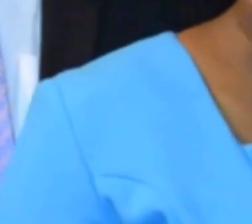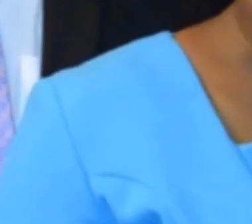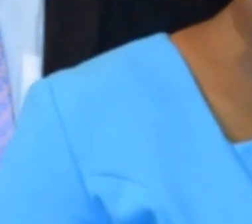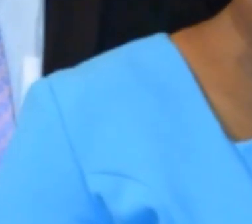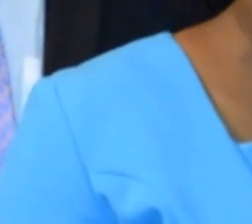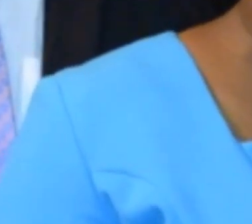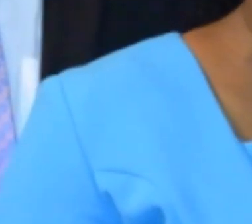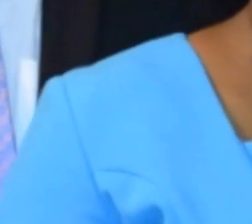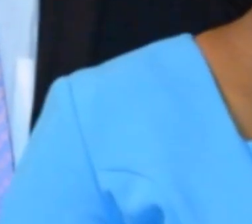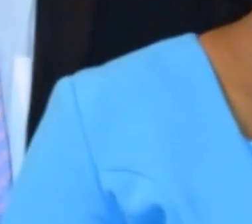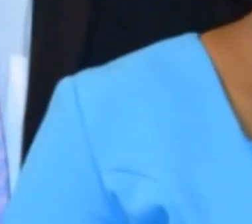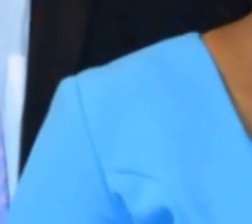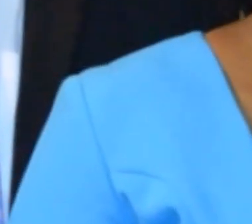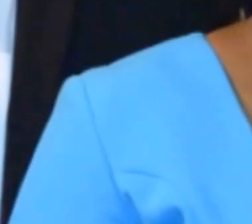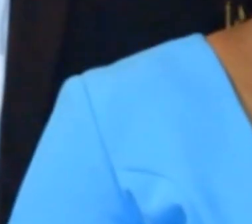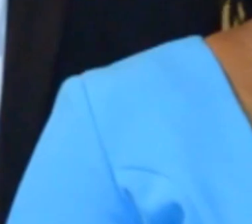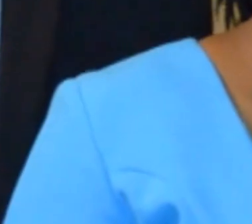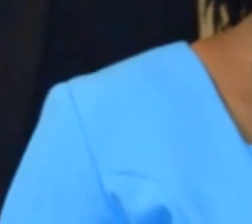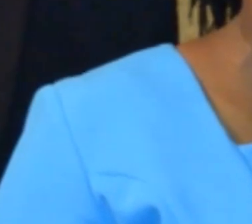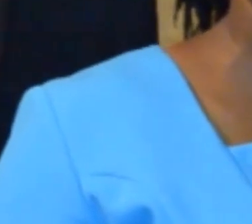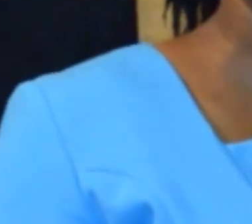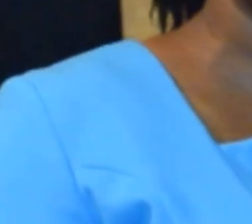ndogara kumusha.